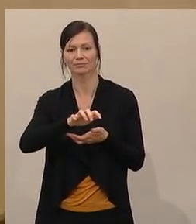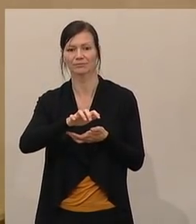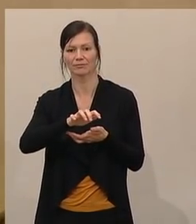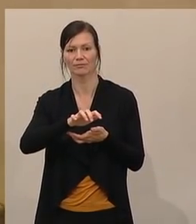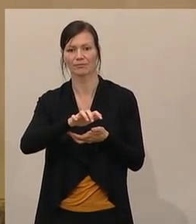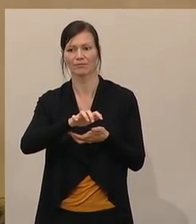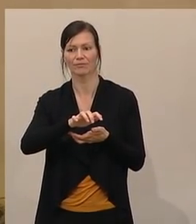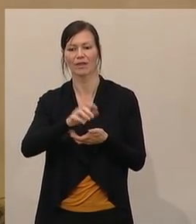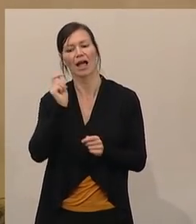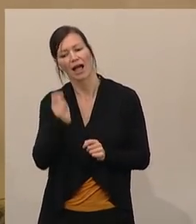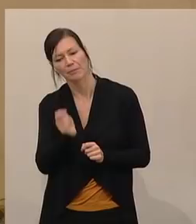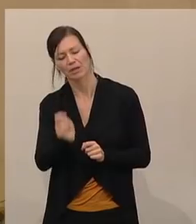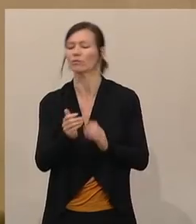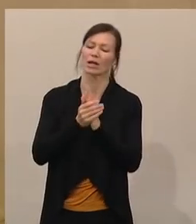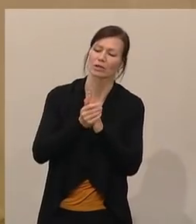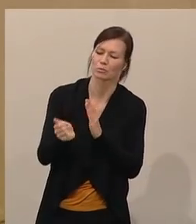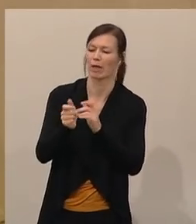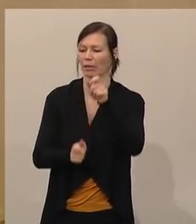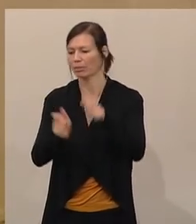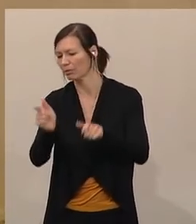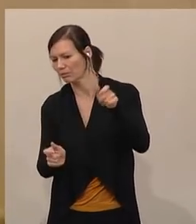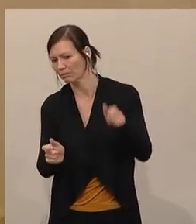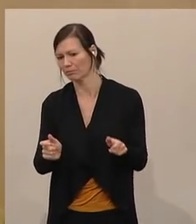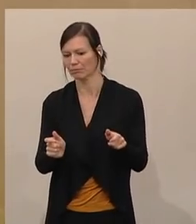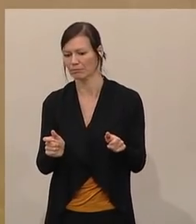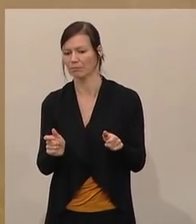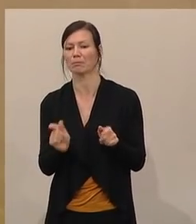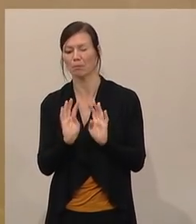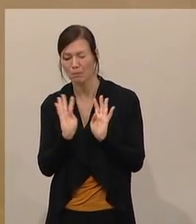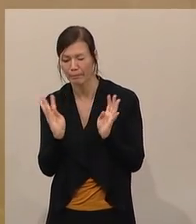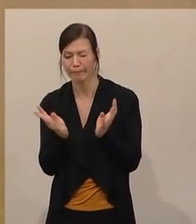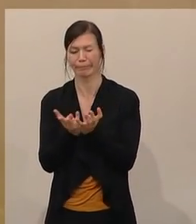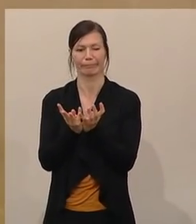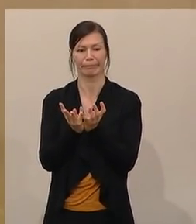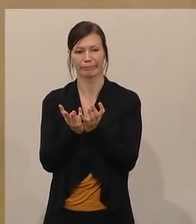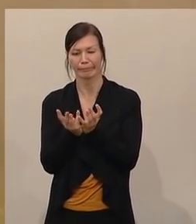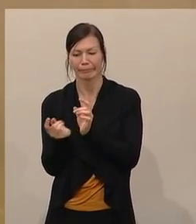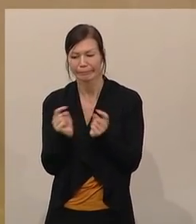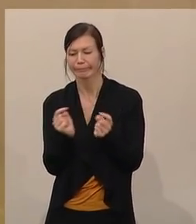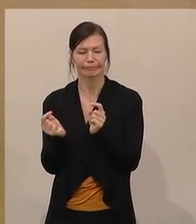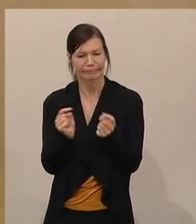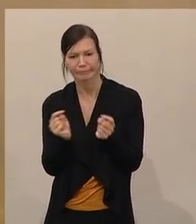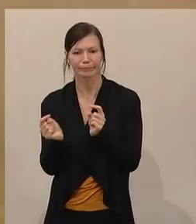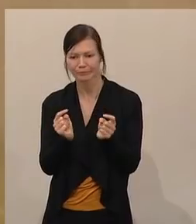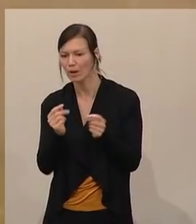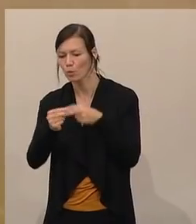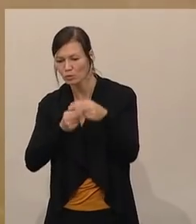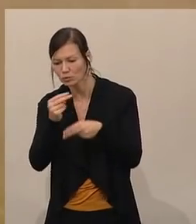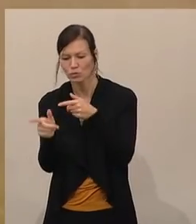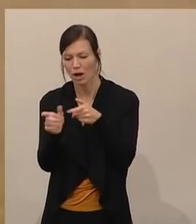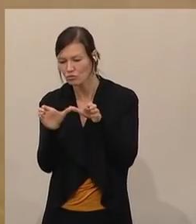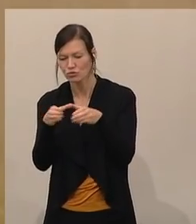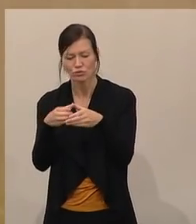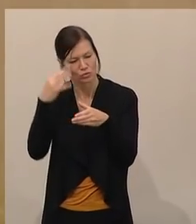zu dessen Aufklärung Abgeordnete und Expertinnen gerade im Schweiß ihres Angesichts im U-Ausschuss versuchen, Licht ins Dunkel zu